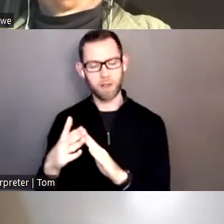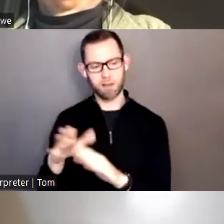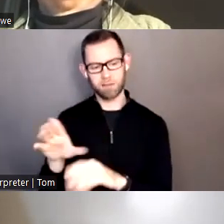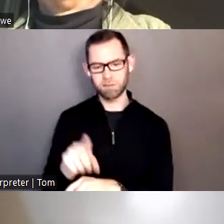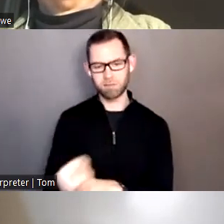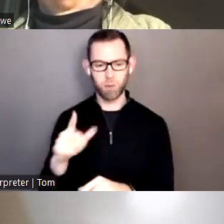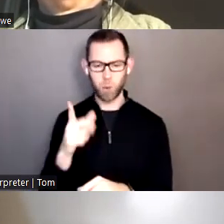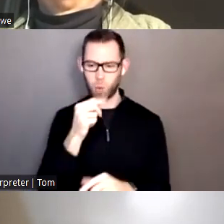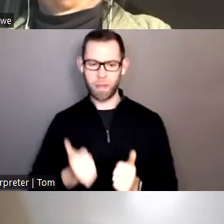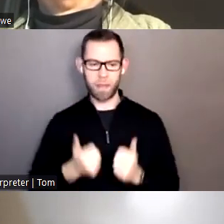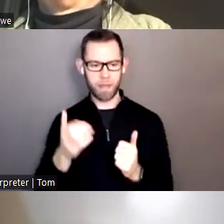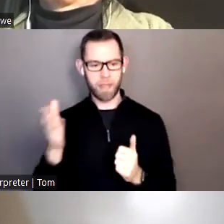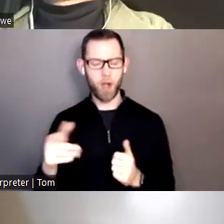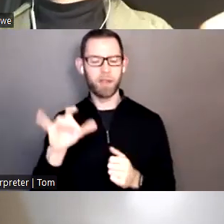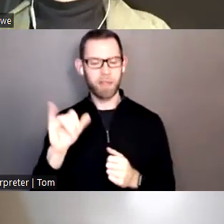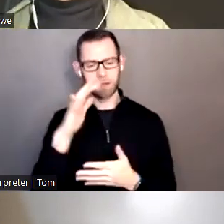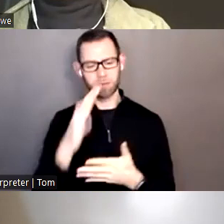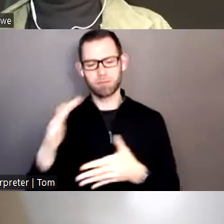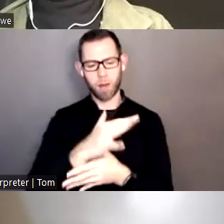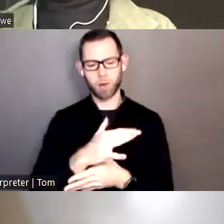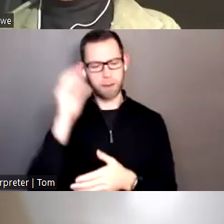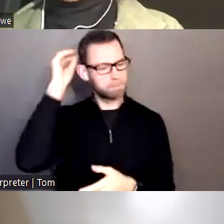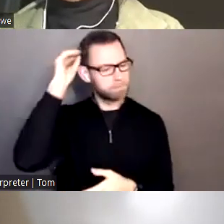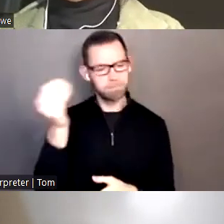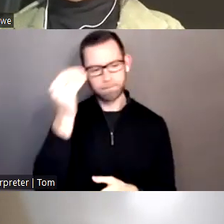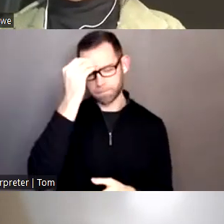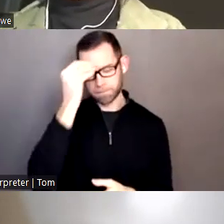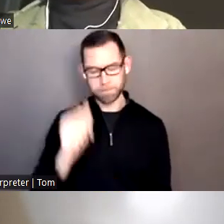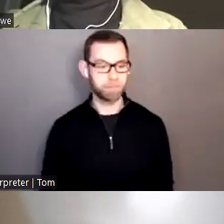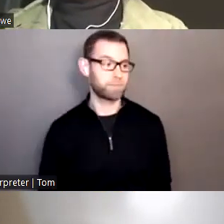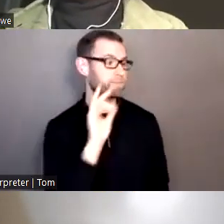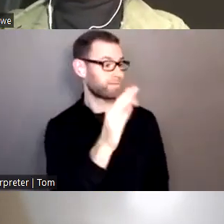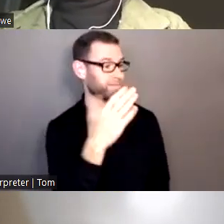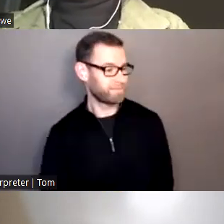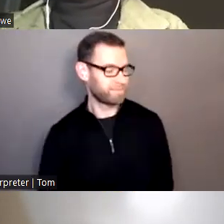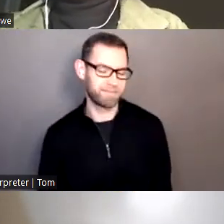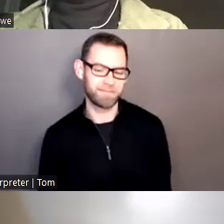dans la with communauté yo. Pour entendre ça, nous devons changer ça premièrement. Merci.